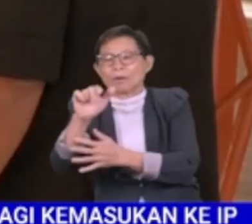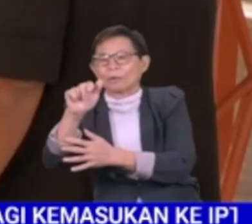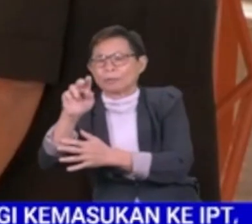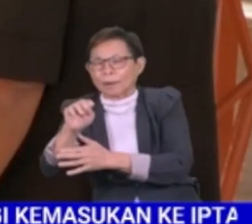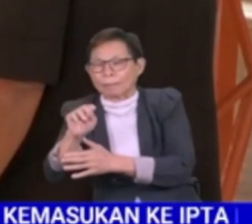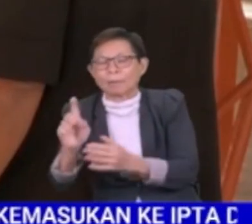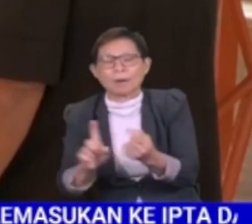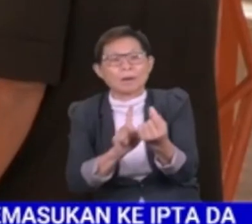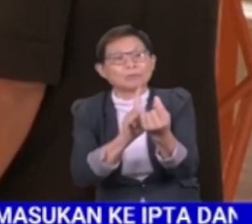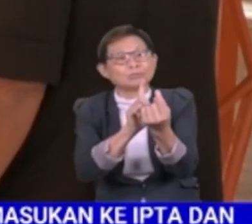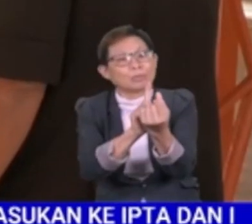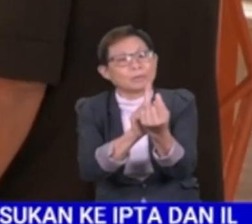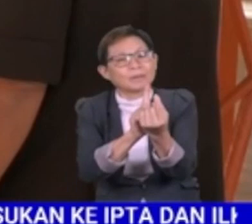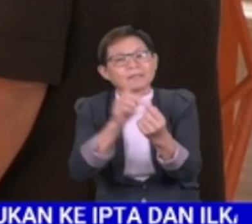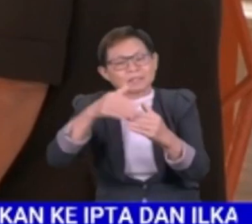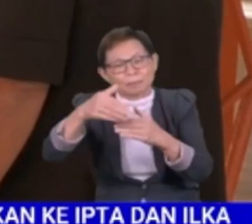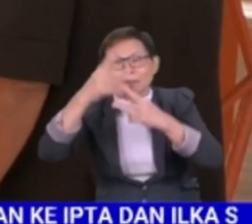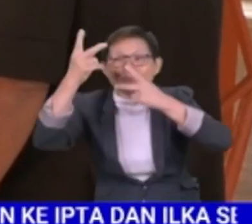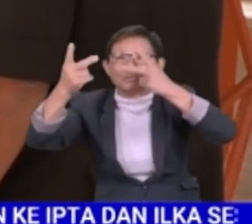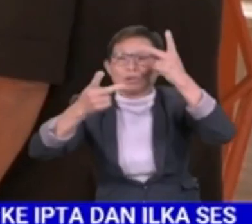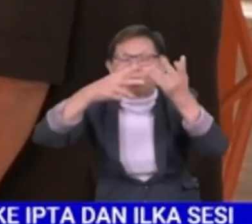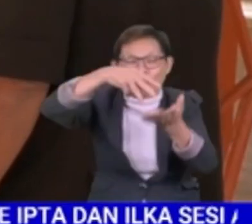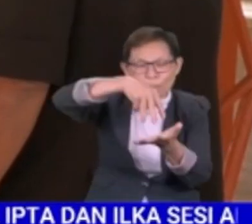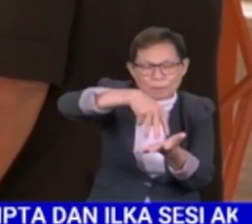selepas melawan penjara Kajang